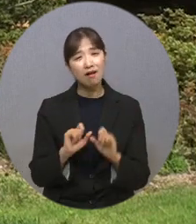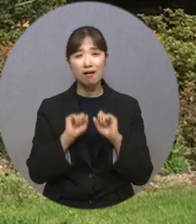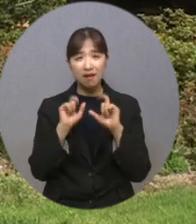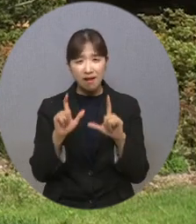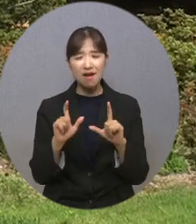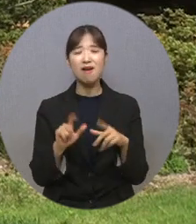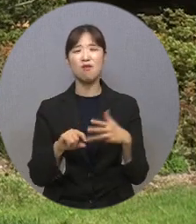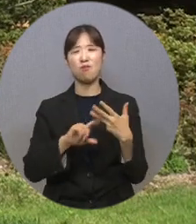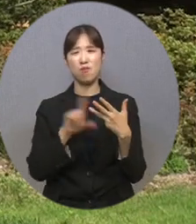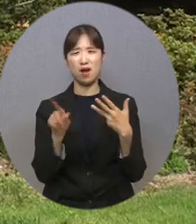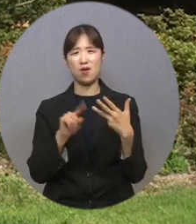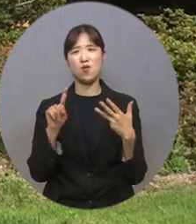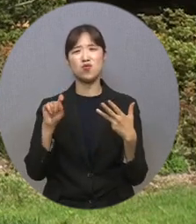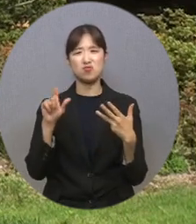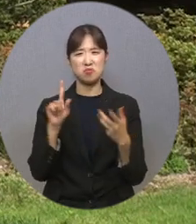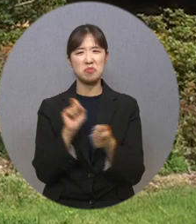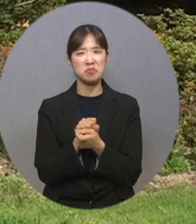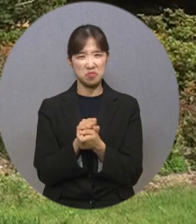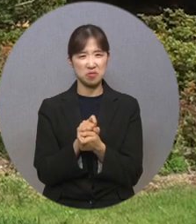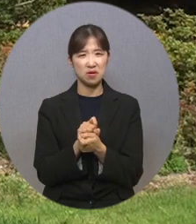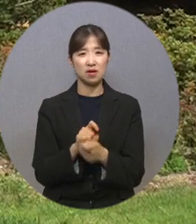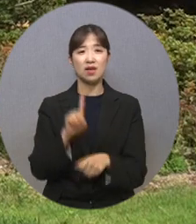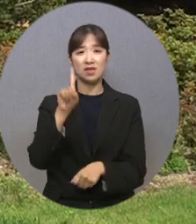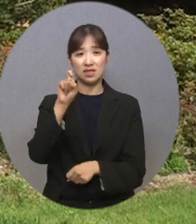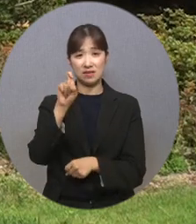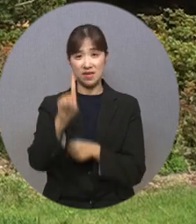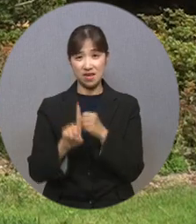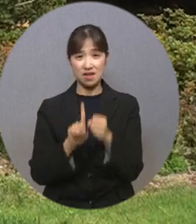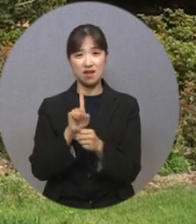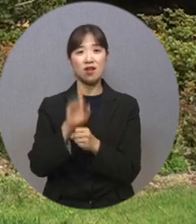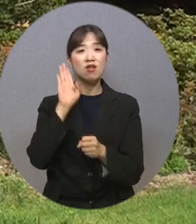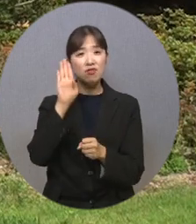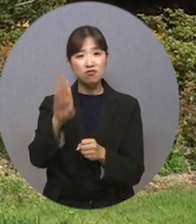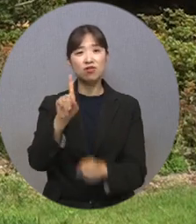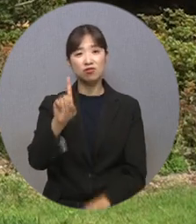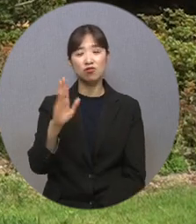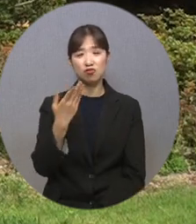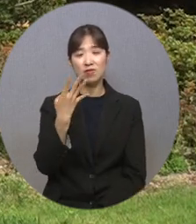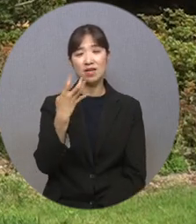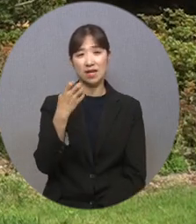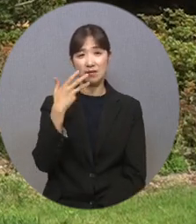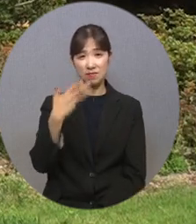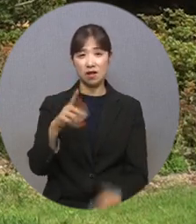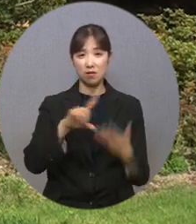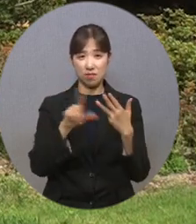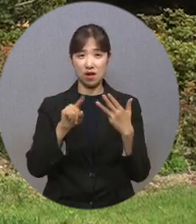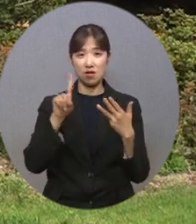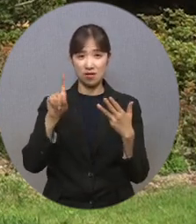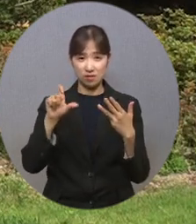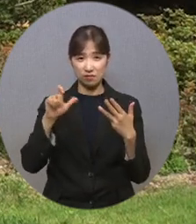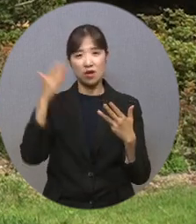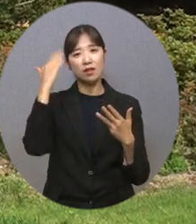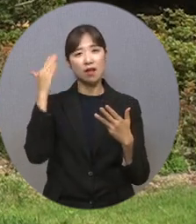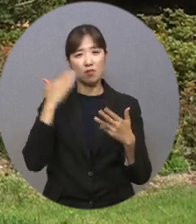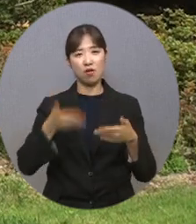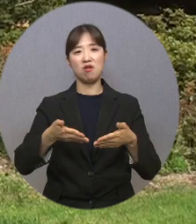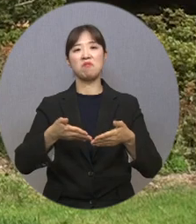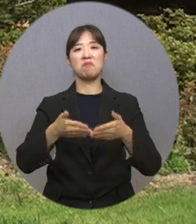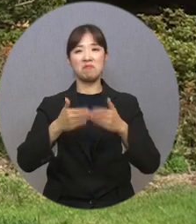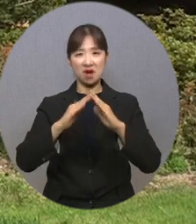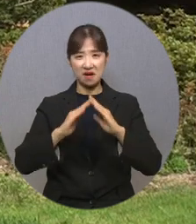8월 15일이었는데 11년 후에 1948년 8월 15일에 대한민국이